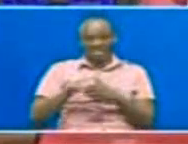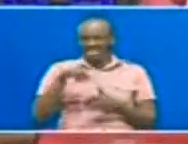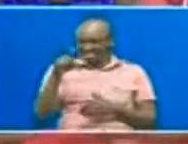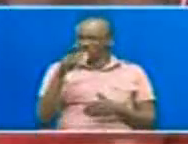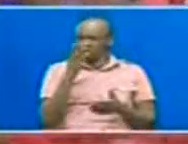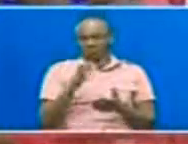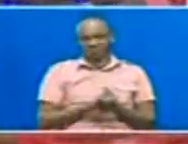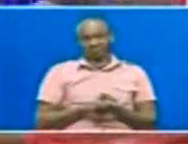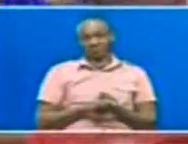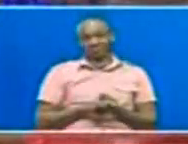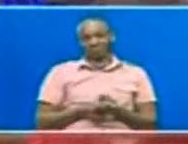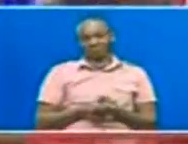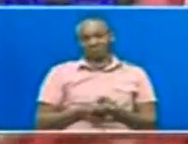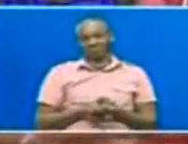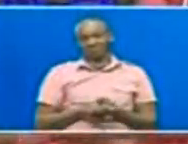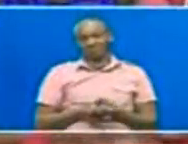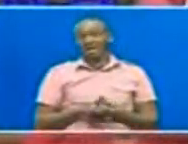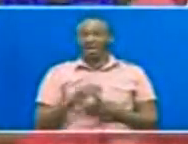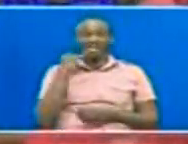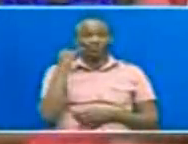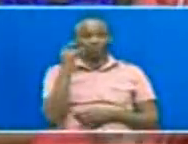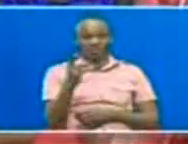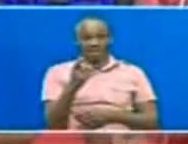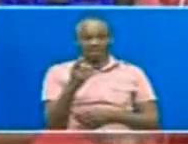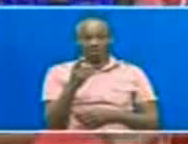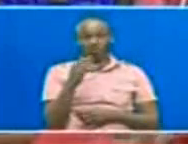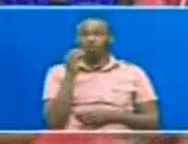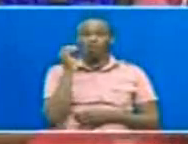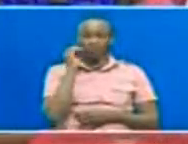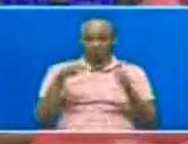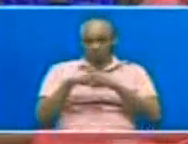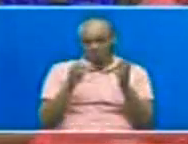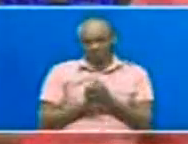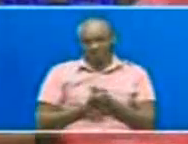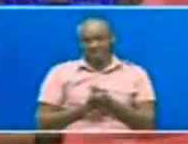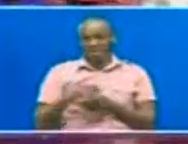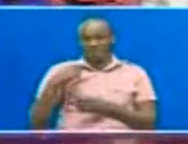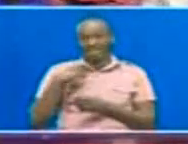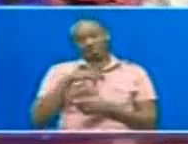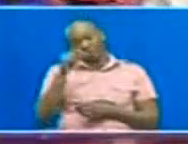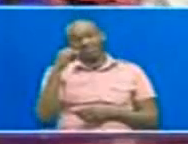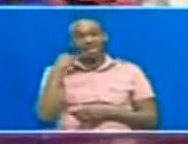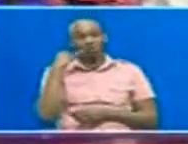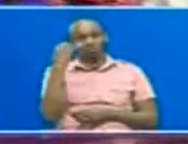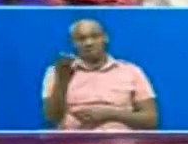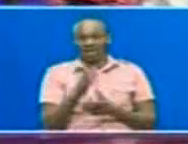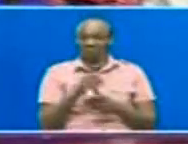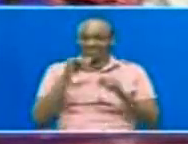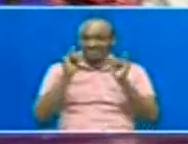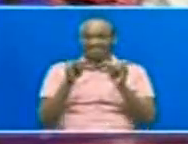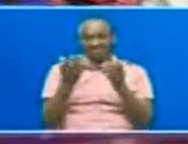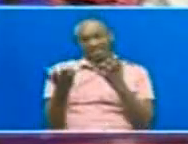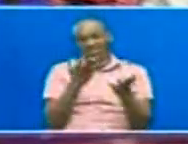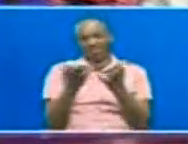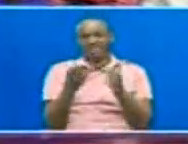football in Nakuru. It was home of football. Mm. Bas, mimi nikawa nimefika huko kama nina miaka ngapi? 20